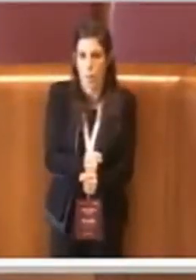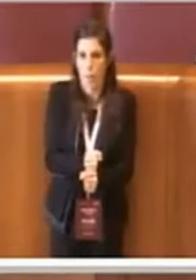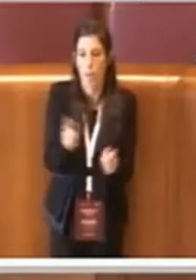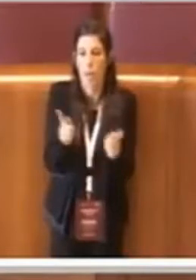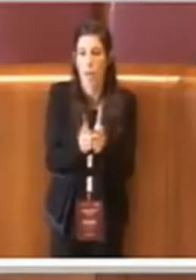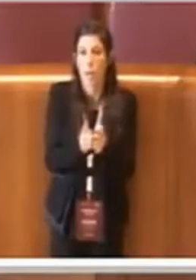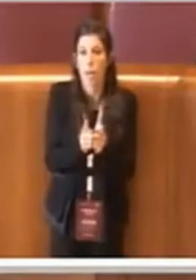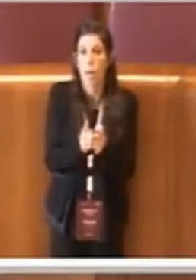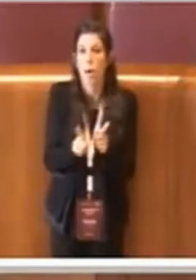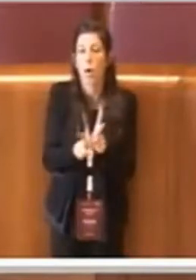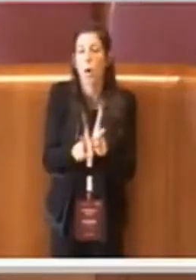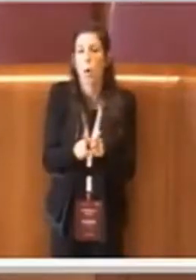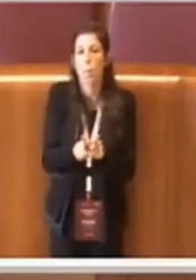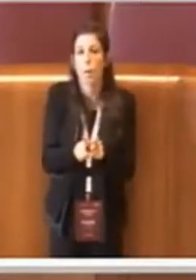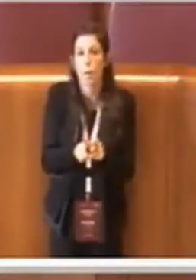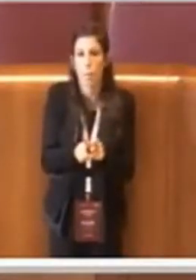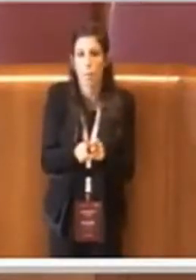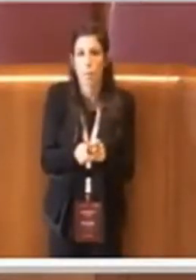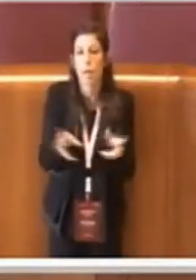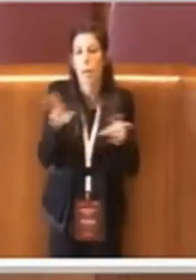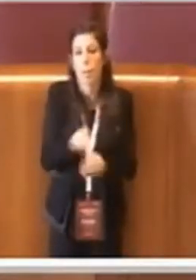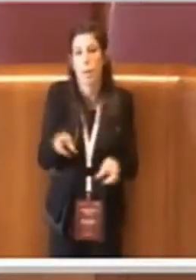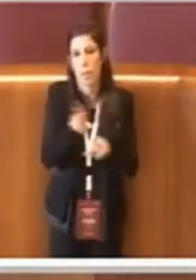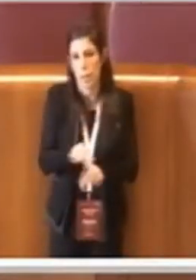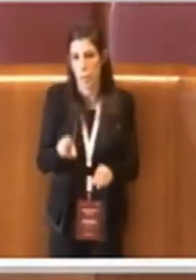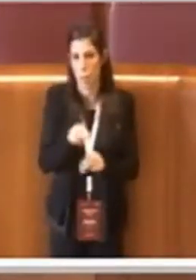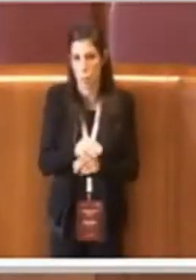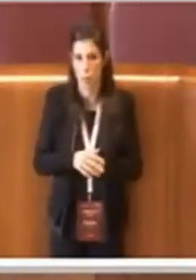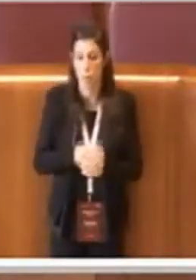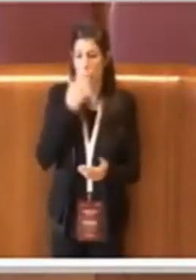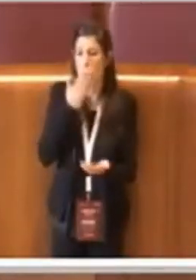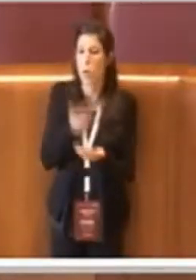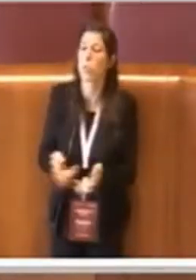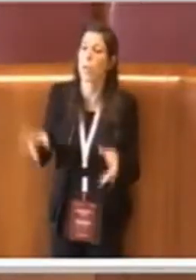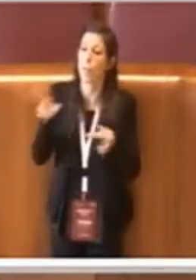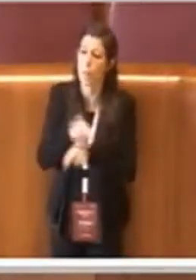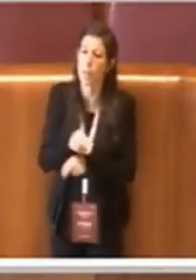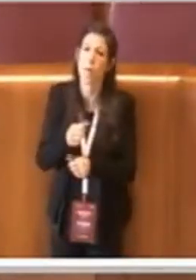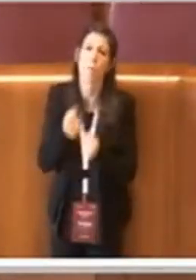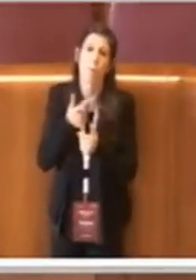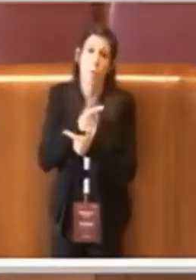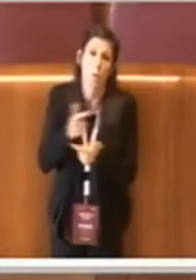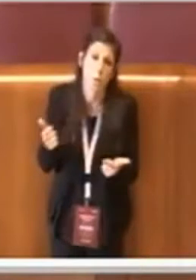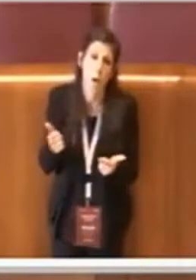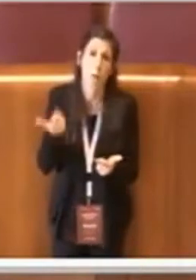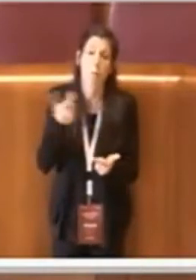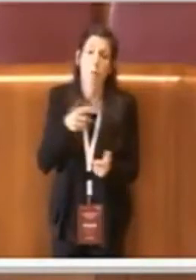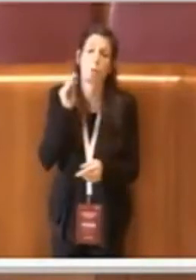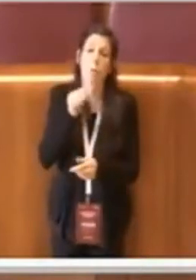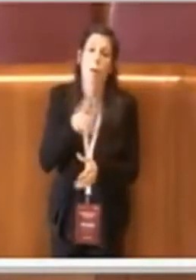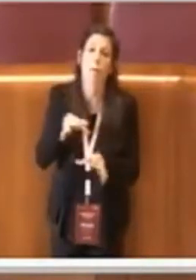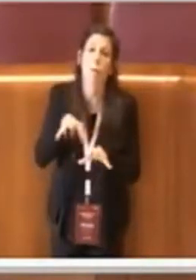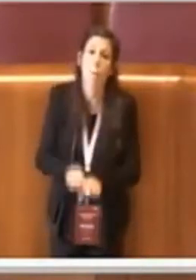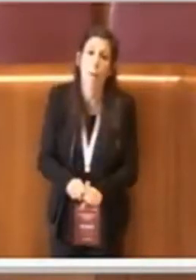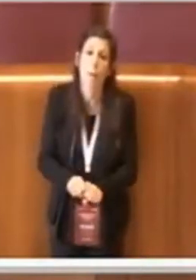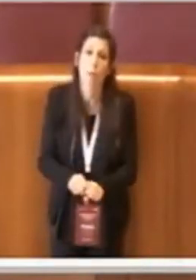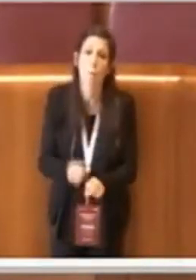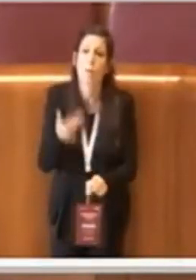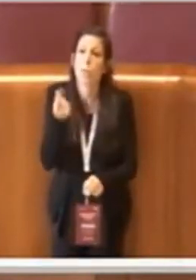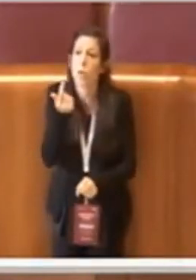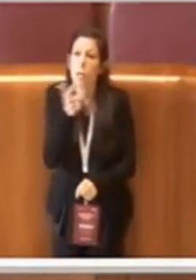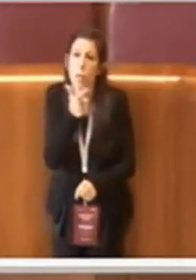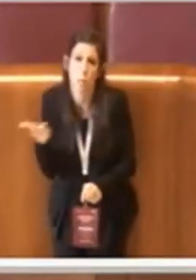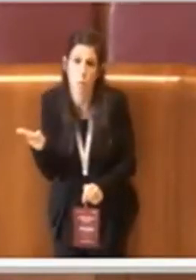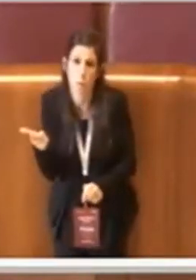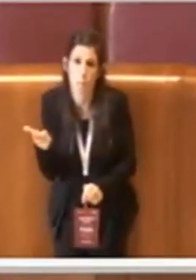pleonastica e priva di forza, perché chiede un impegno per dei soldi